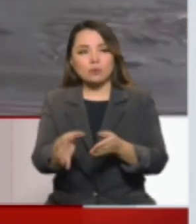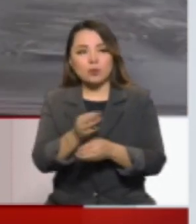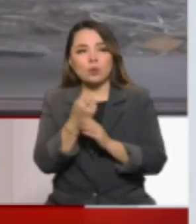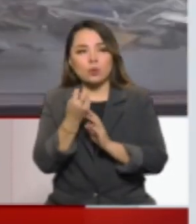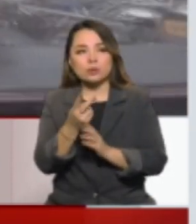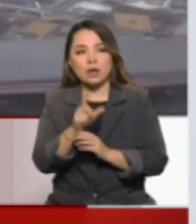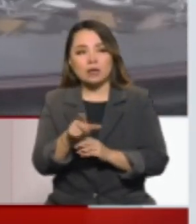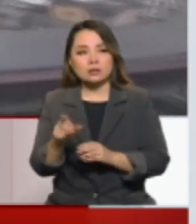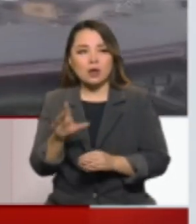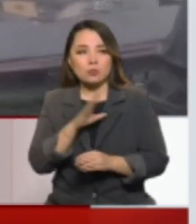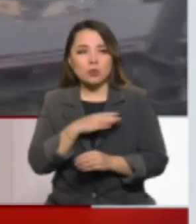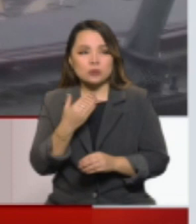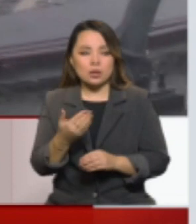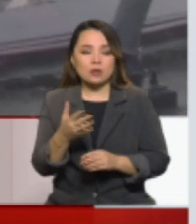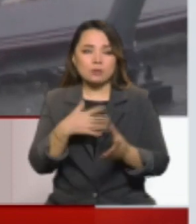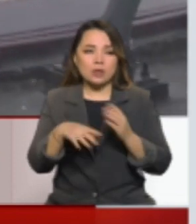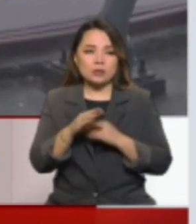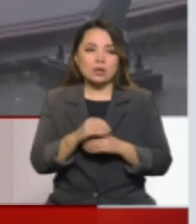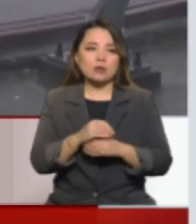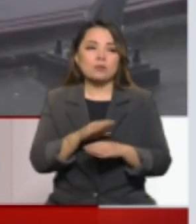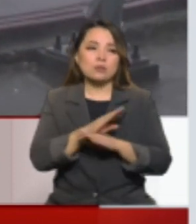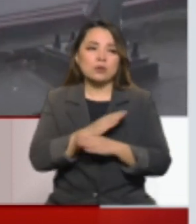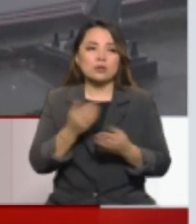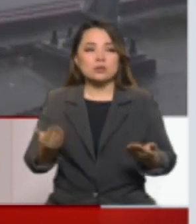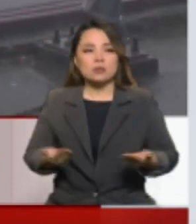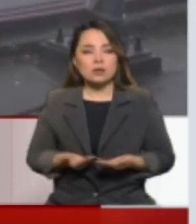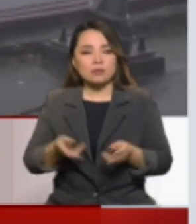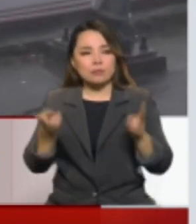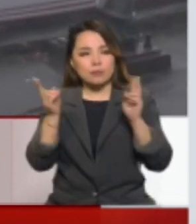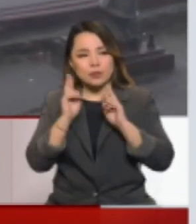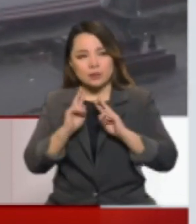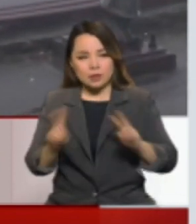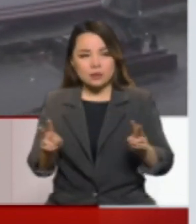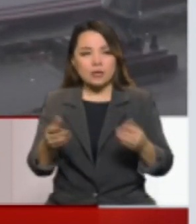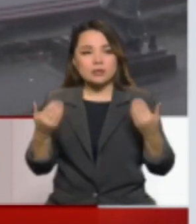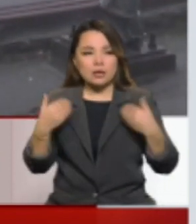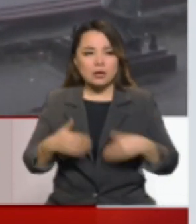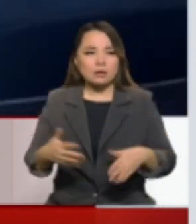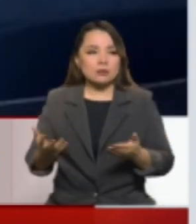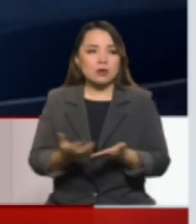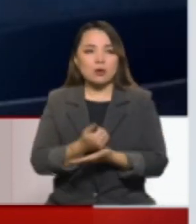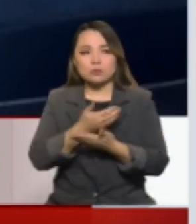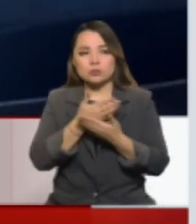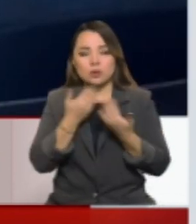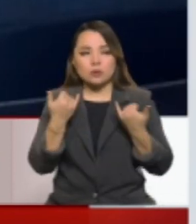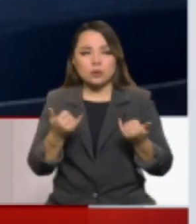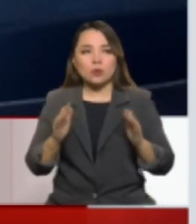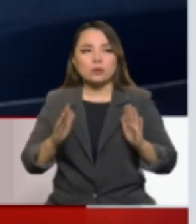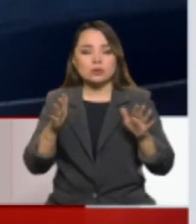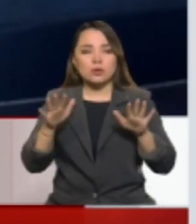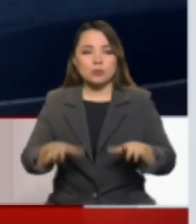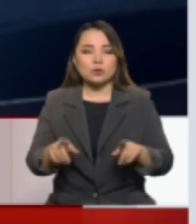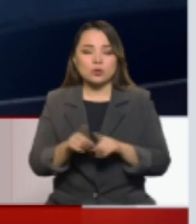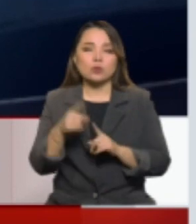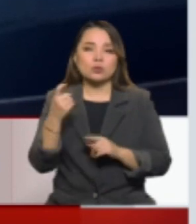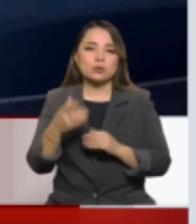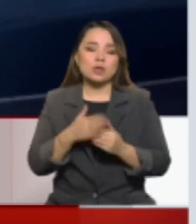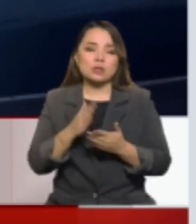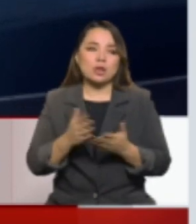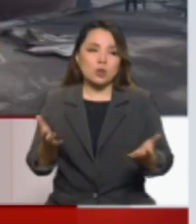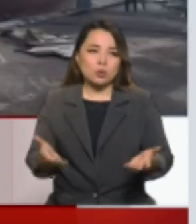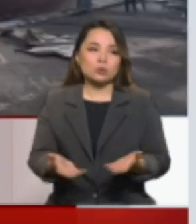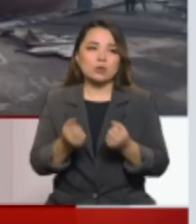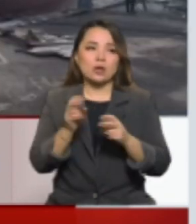12 адам болған, 11 теңізшінің өлі тірі екені әлі белгісіз, себебі денелері табылған жоқ. Қазір оқиға орнында жүздеген құтқарушы,